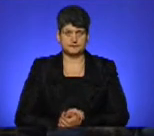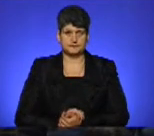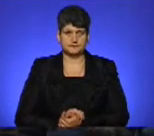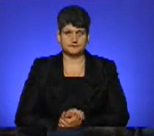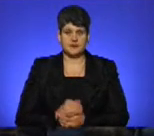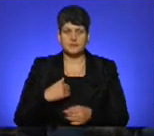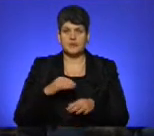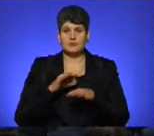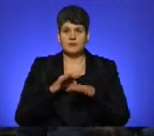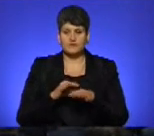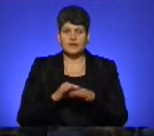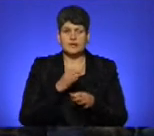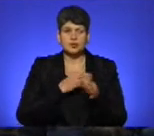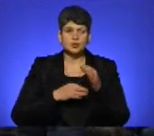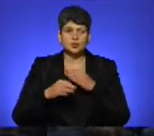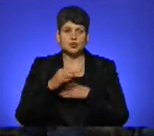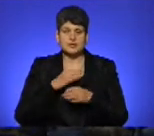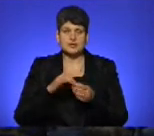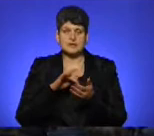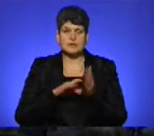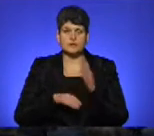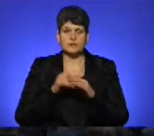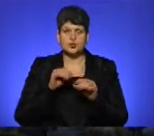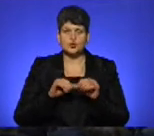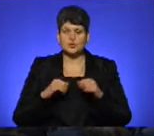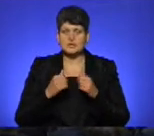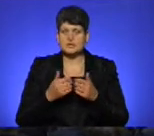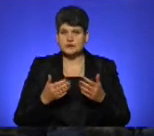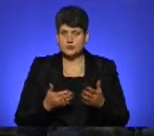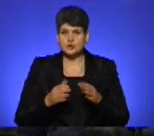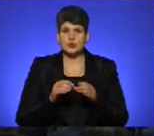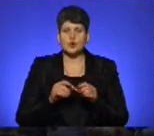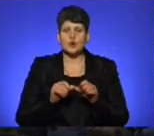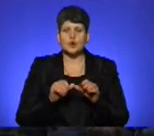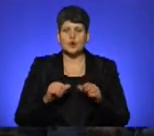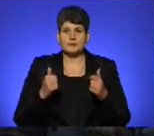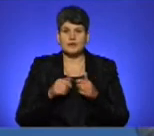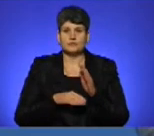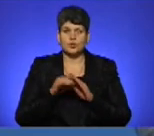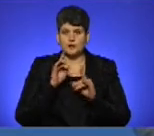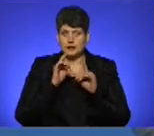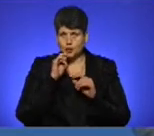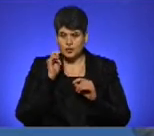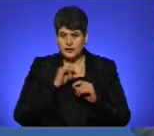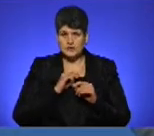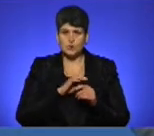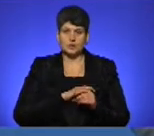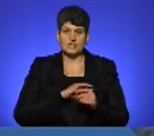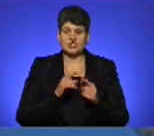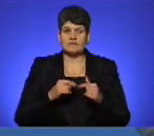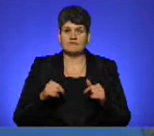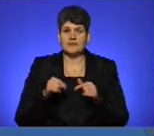Ми провели подетальні консультації з Центральною виборчою комісією, з Комітетом Верховної Ради України, з юридичним